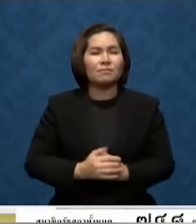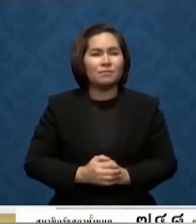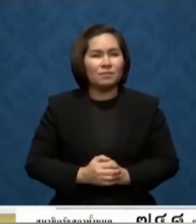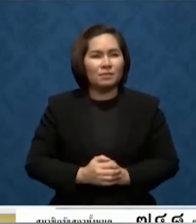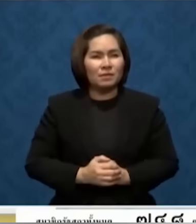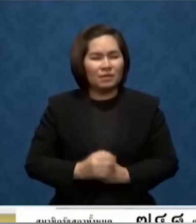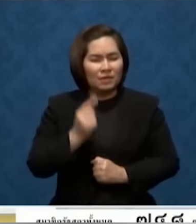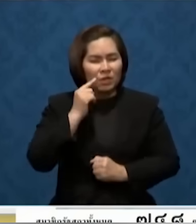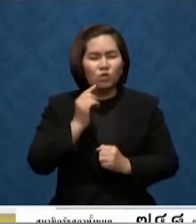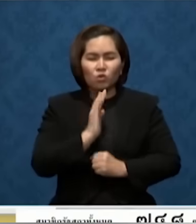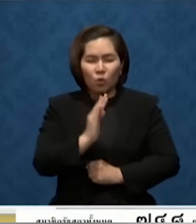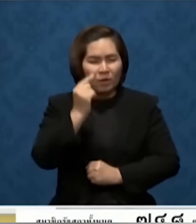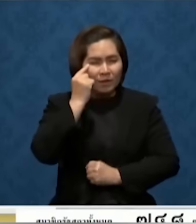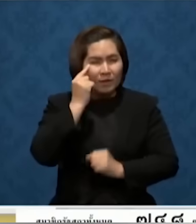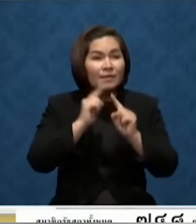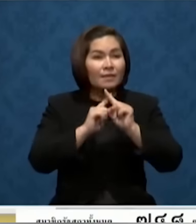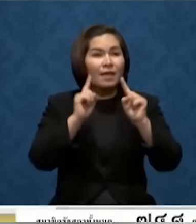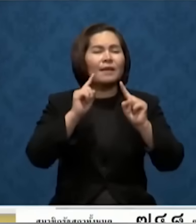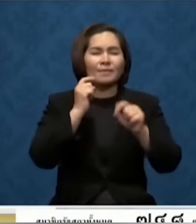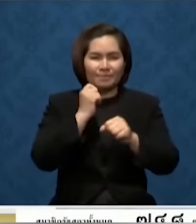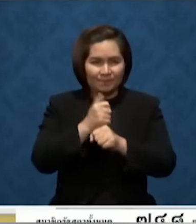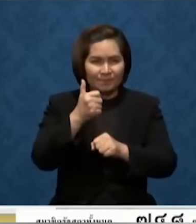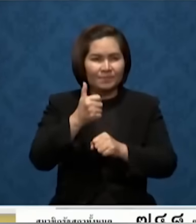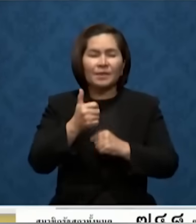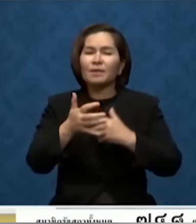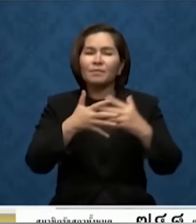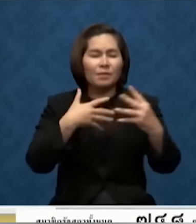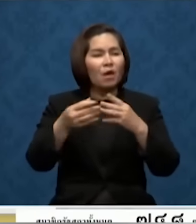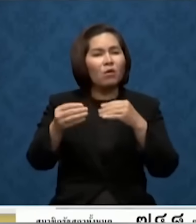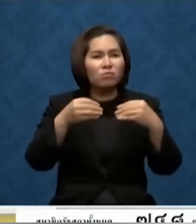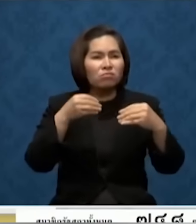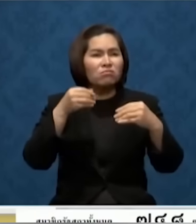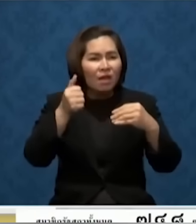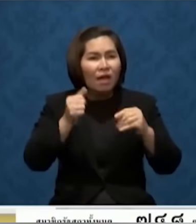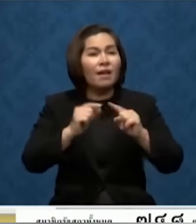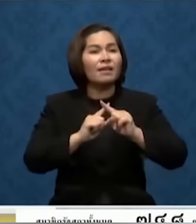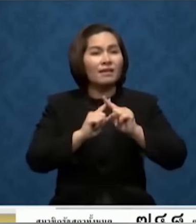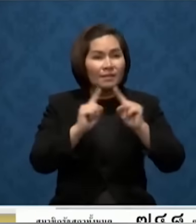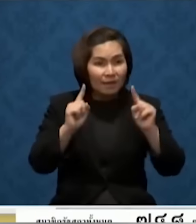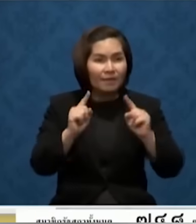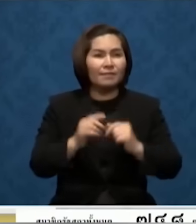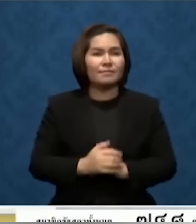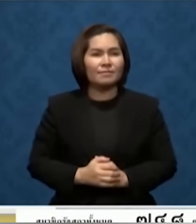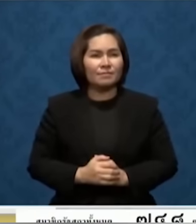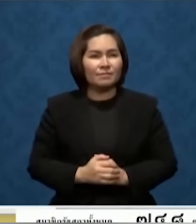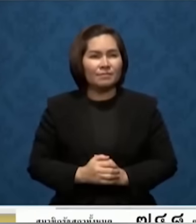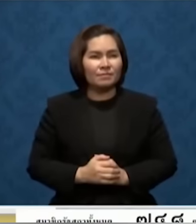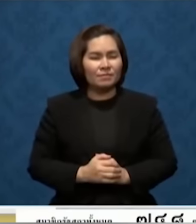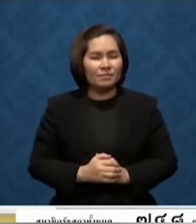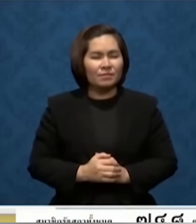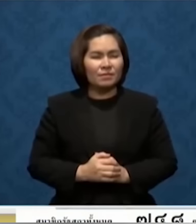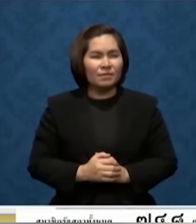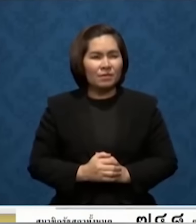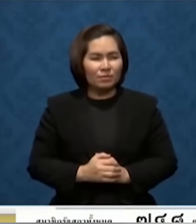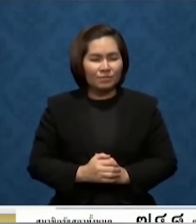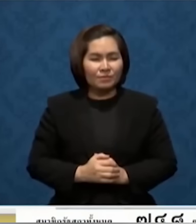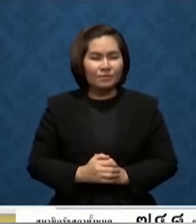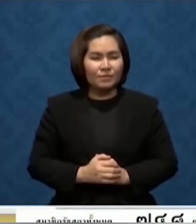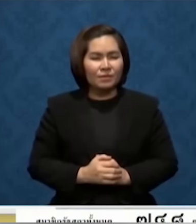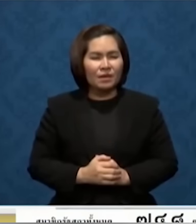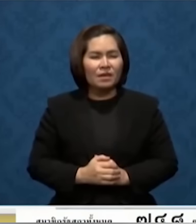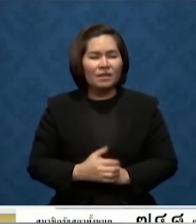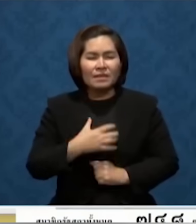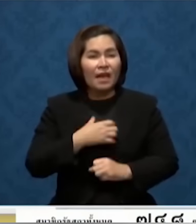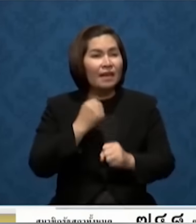ดตรงคิดต่างมากขึ้น ขอประท้วง เราก็ยินดียืดหยุ่นแต่นี่ก็พยายามจะทำให้ ท่านประธาน ประเด็นนี้เนี่ยนะครับกลายเป็น